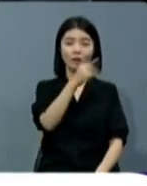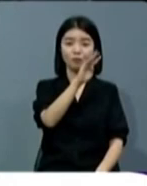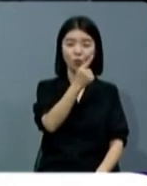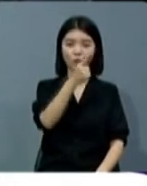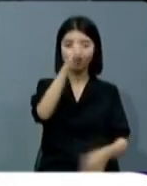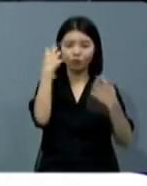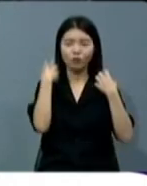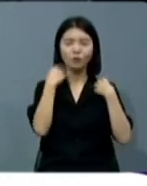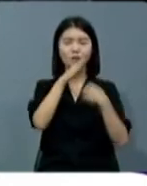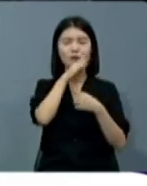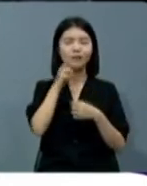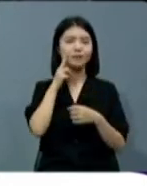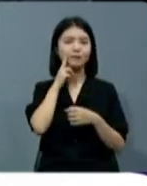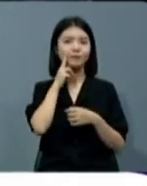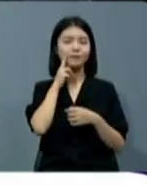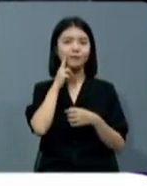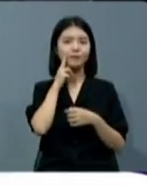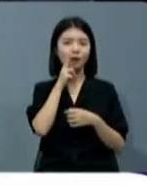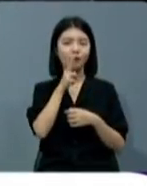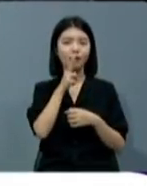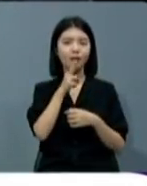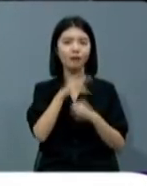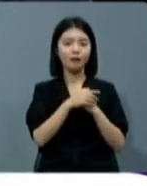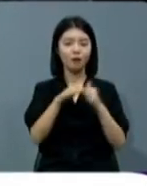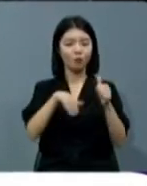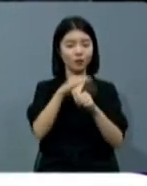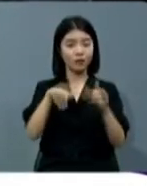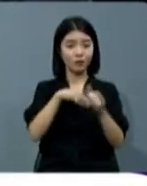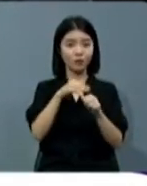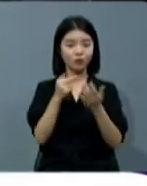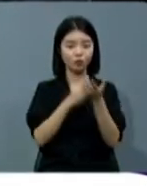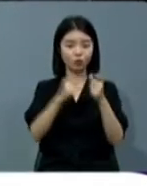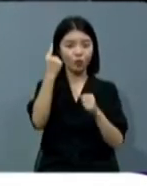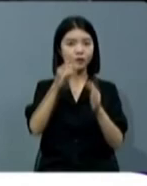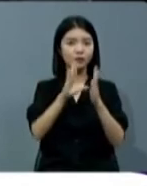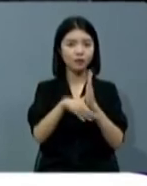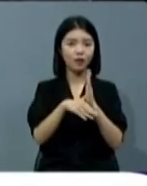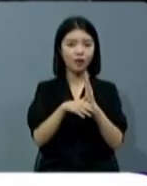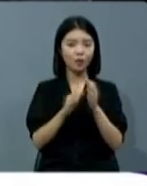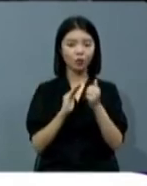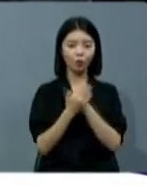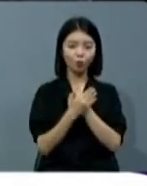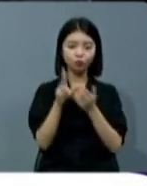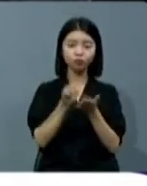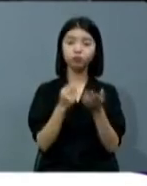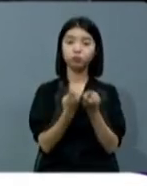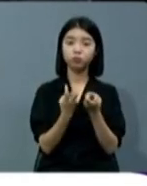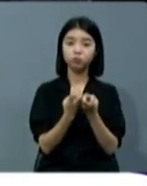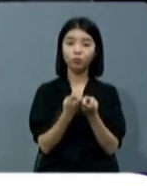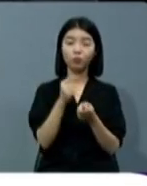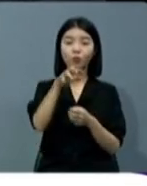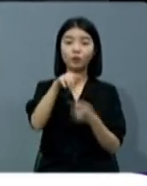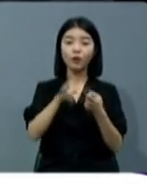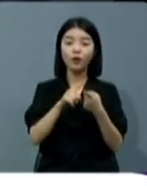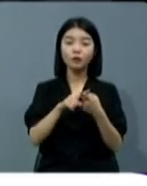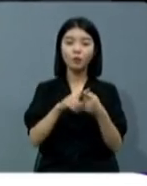그게 심각한 보안사항이고 검토사항이었습니다. 아, 그래요? 만약에 제주로 올 경우에 경호 문제가 어떻게 되는가 그리고 여기에 대해서